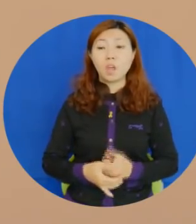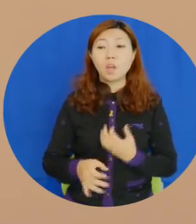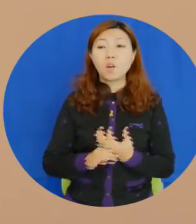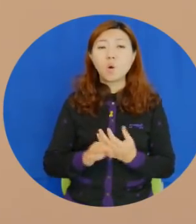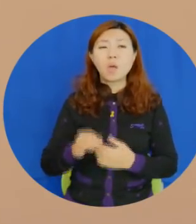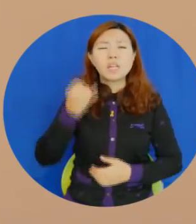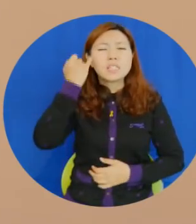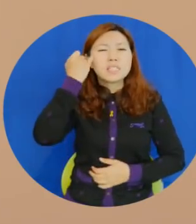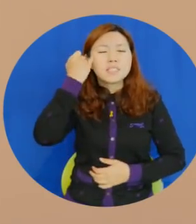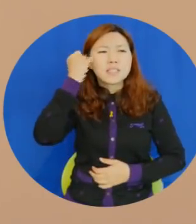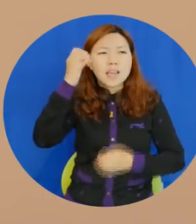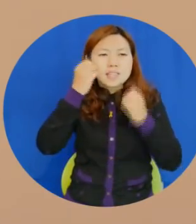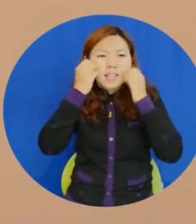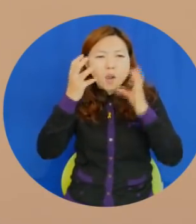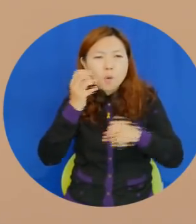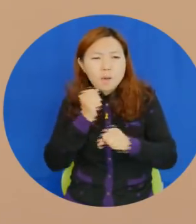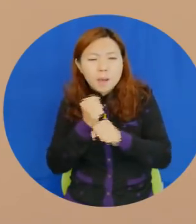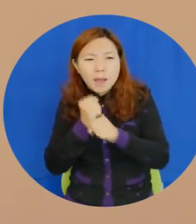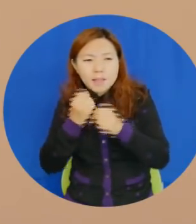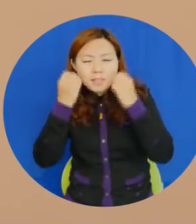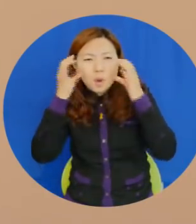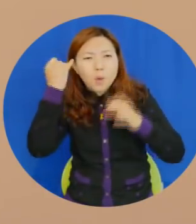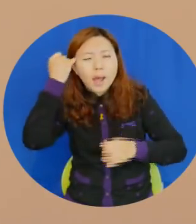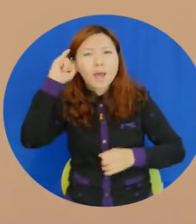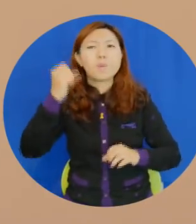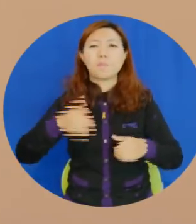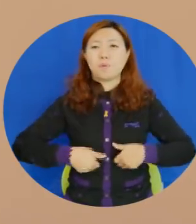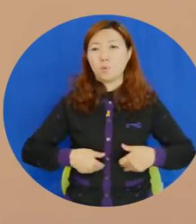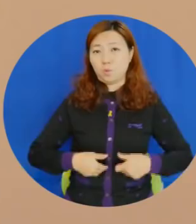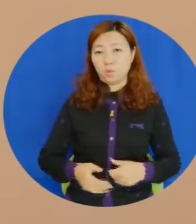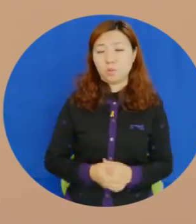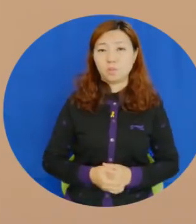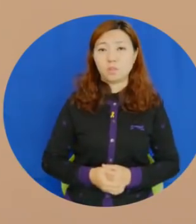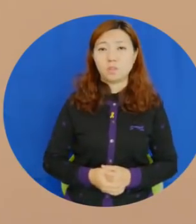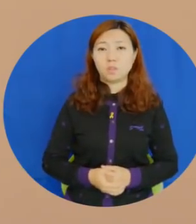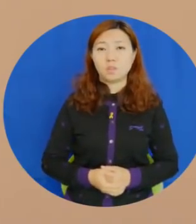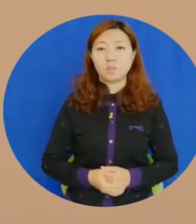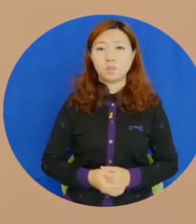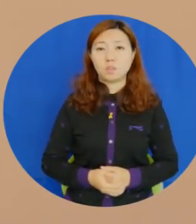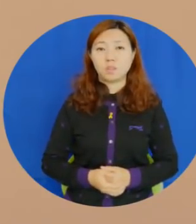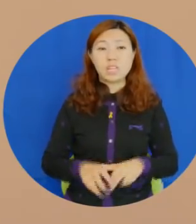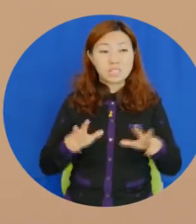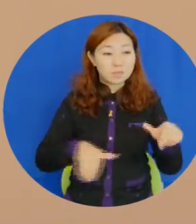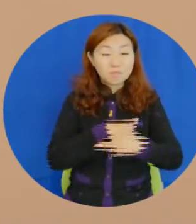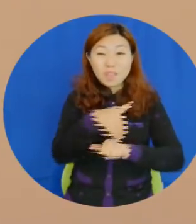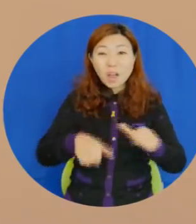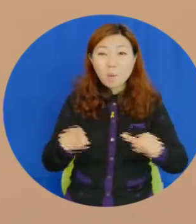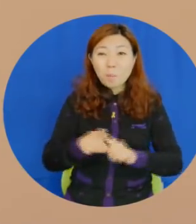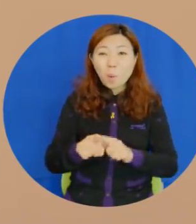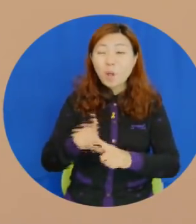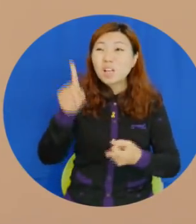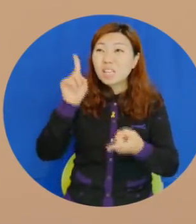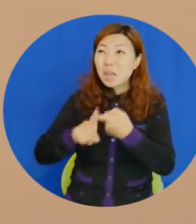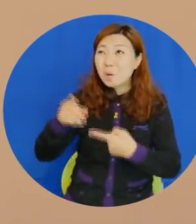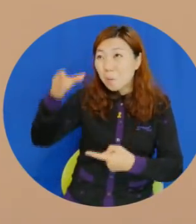그러니까 그렇게 해야 창조력이 나오지. 지금같이 이런 거는 이게 이 소위